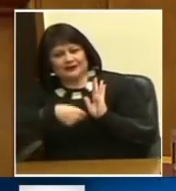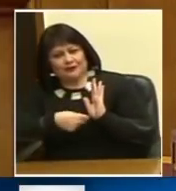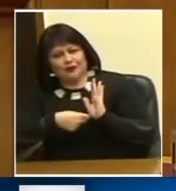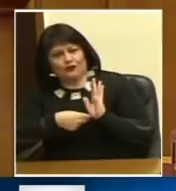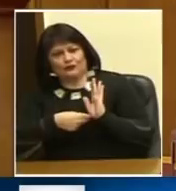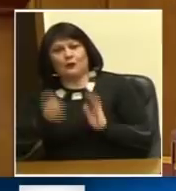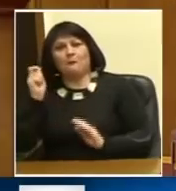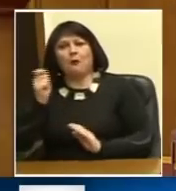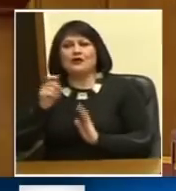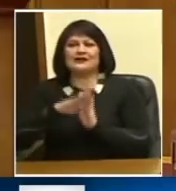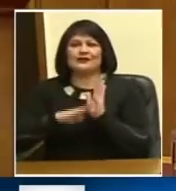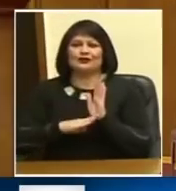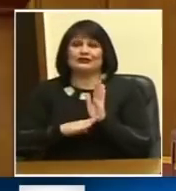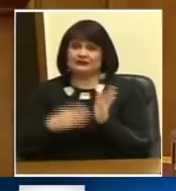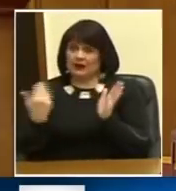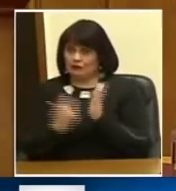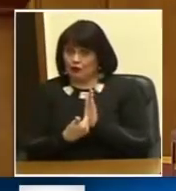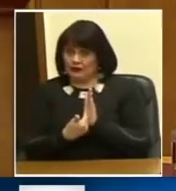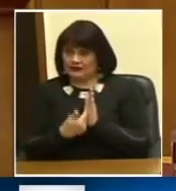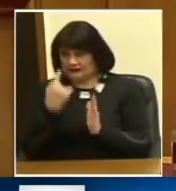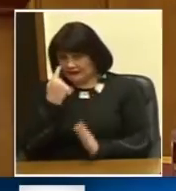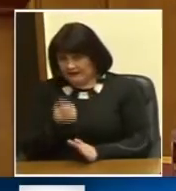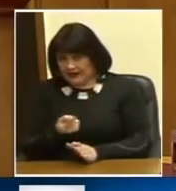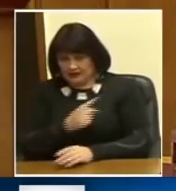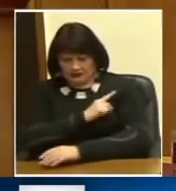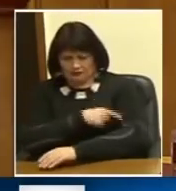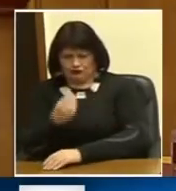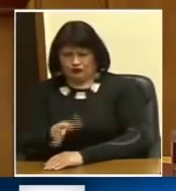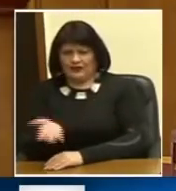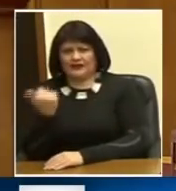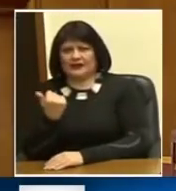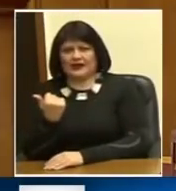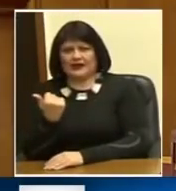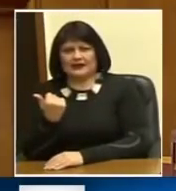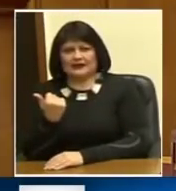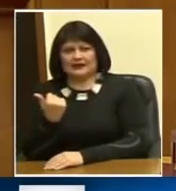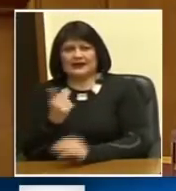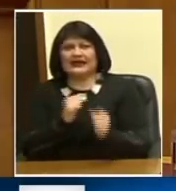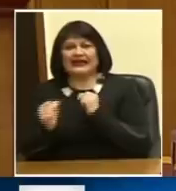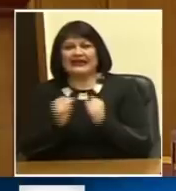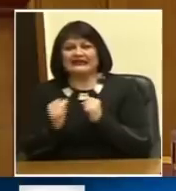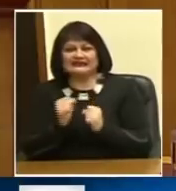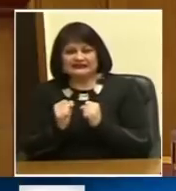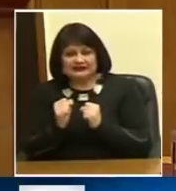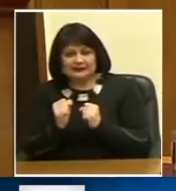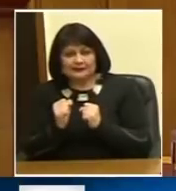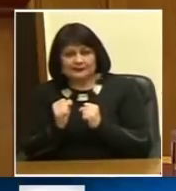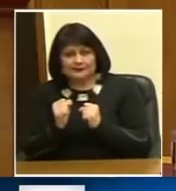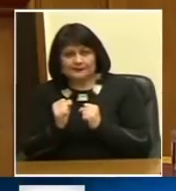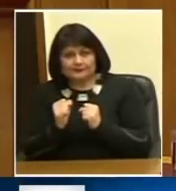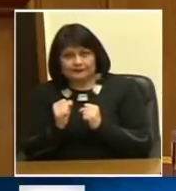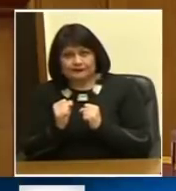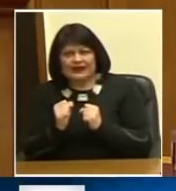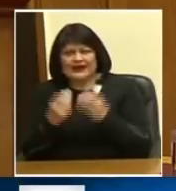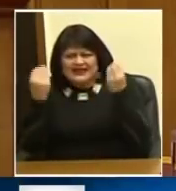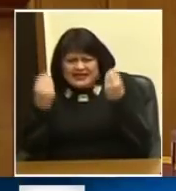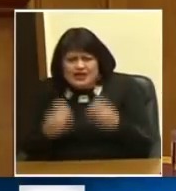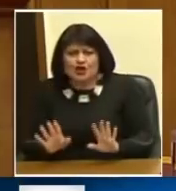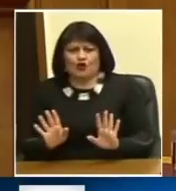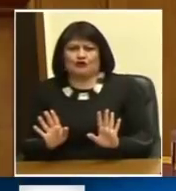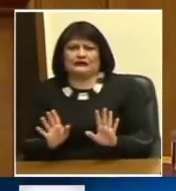πολιτικό σύστημα απεδείχθη όχι μόνο ανίκανο να αποτρέψει την κρίση, αλλά ενέτεινε και την κρίση μέσα